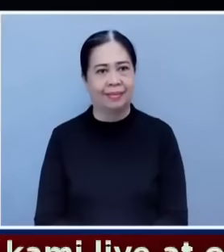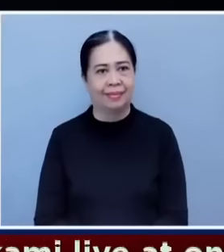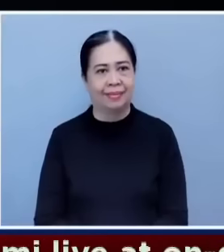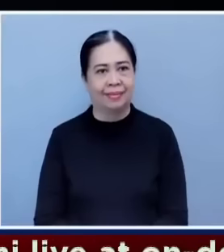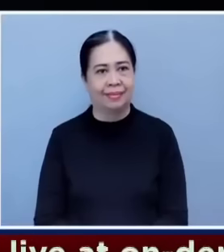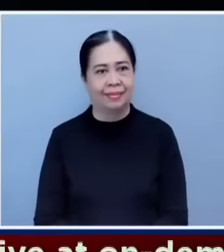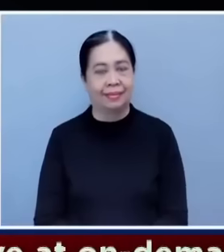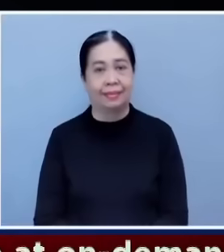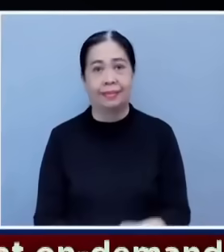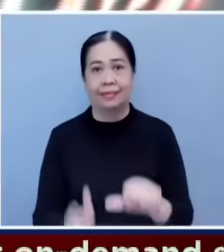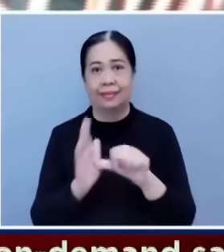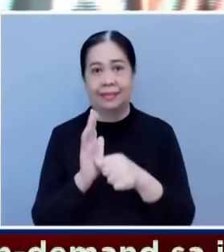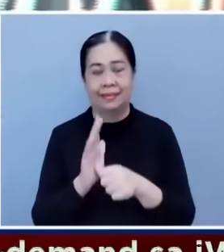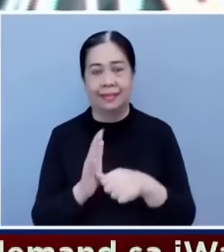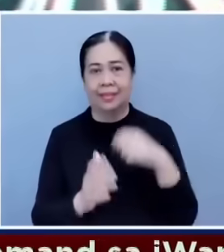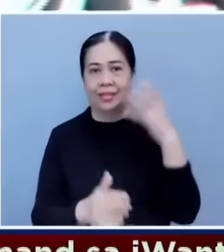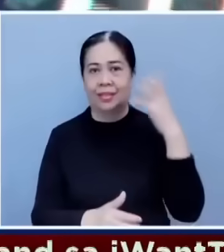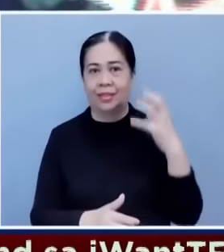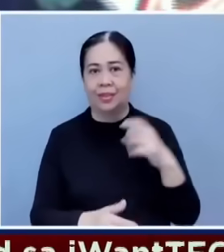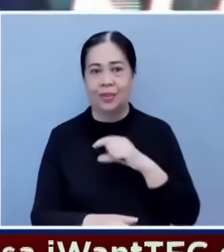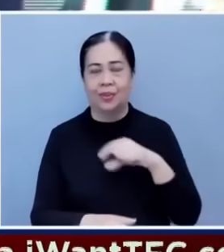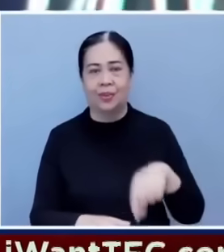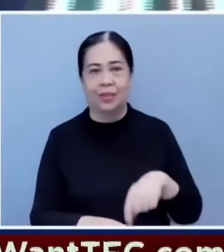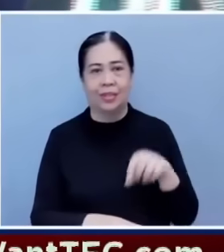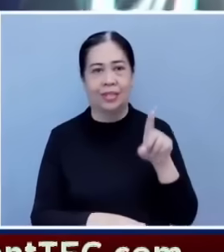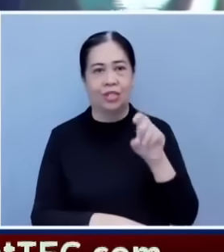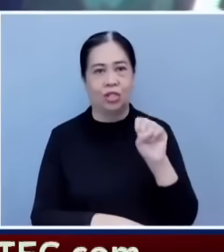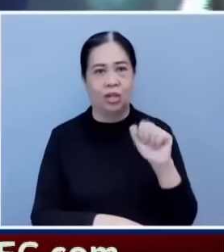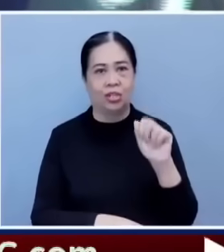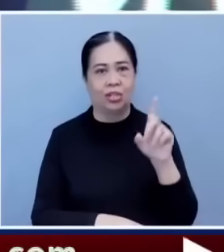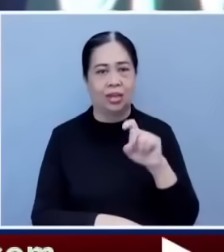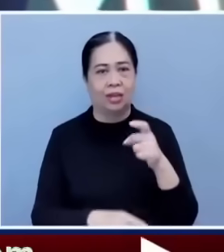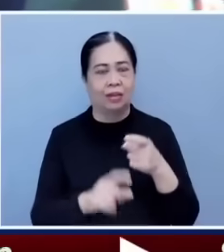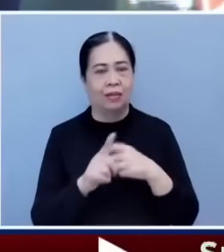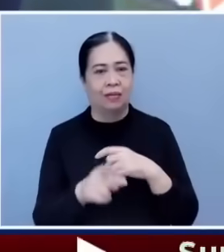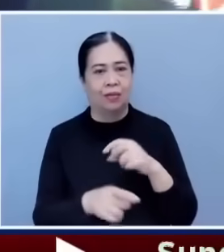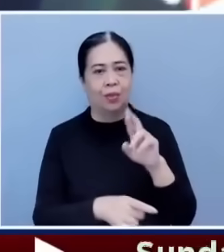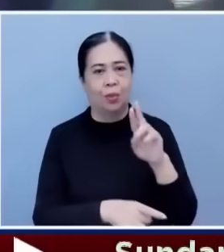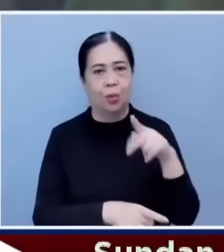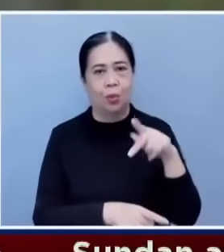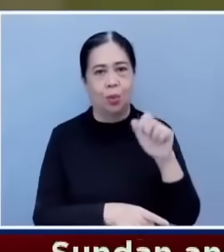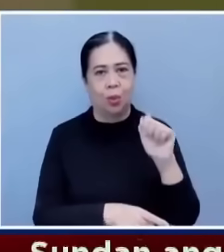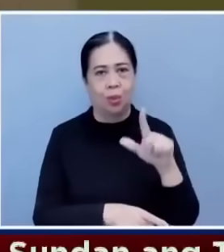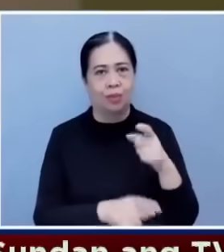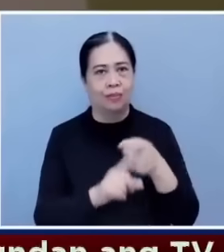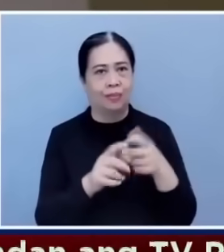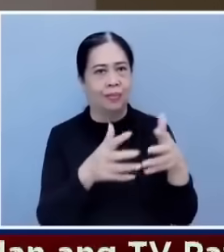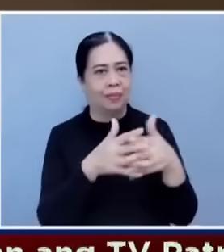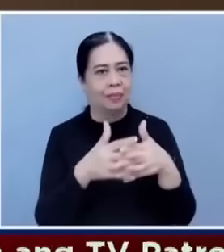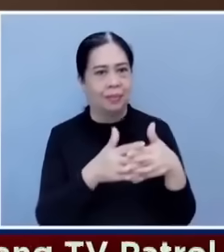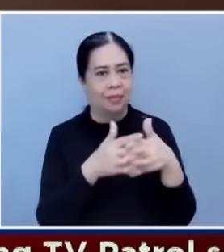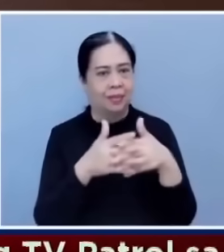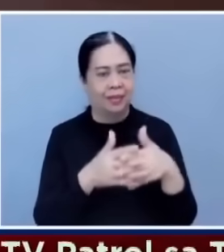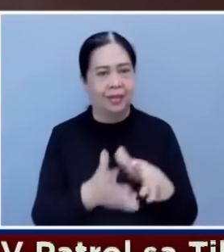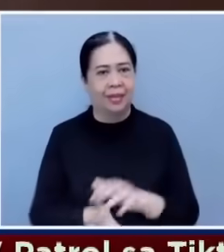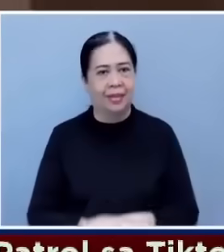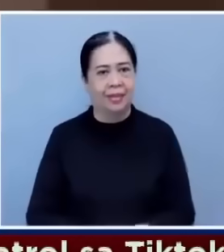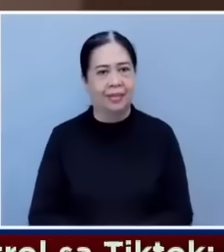Highlight ng gabi ang drag queens na sina Sasha Colby mula sa RuPaul's Drag Race sa Amerika